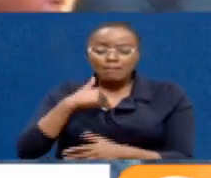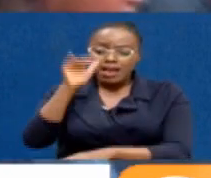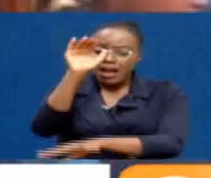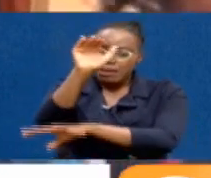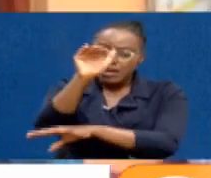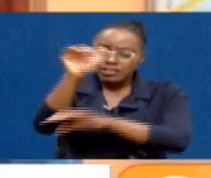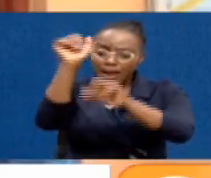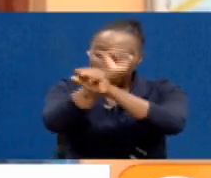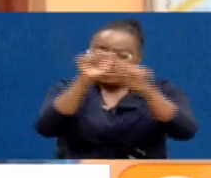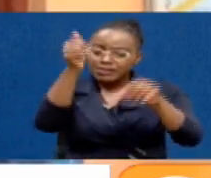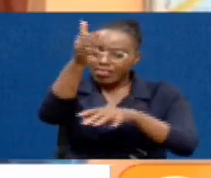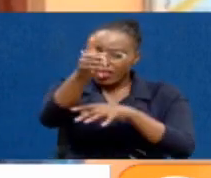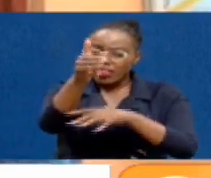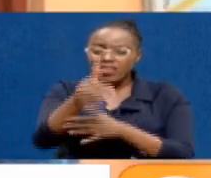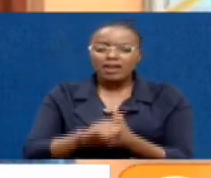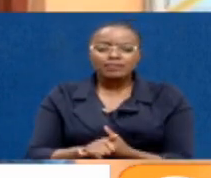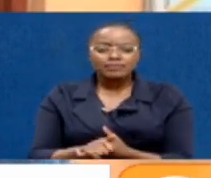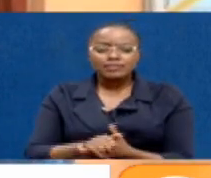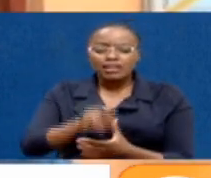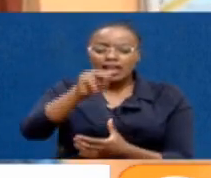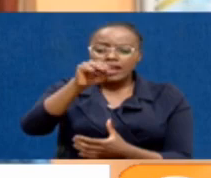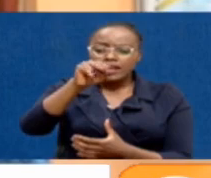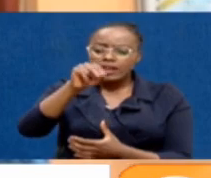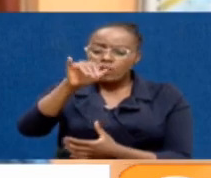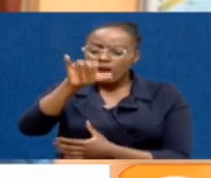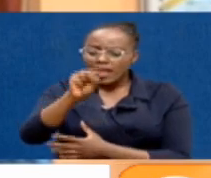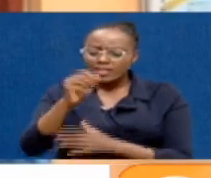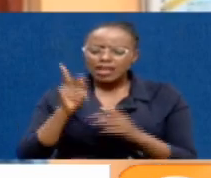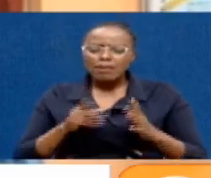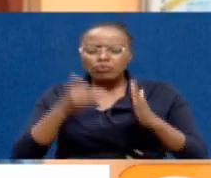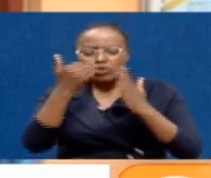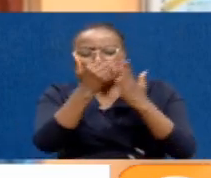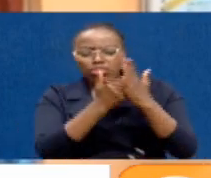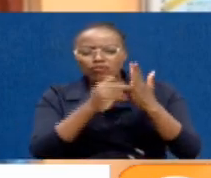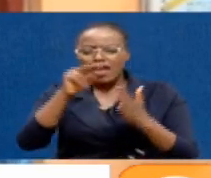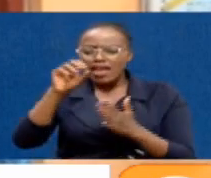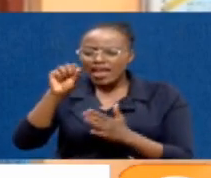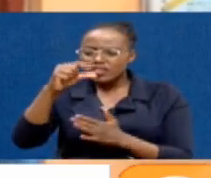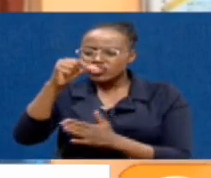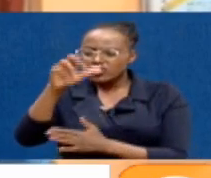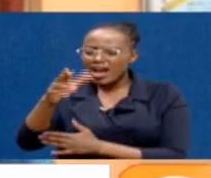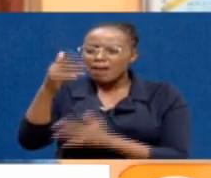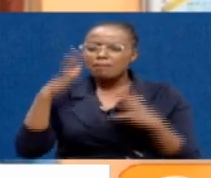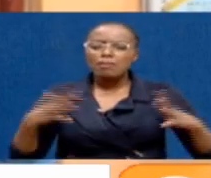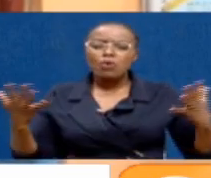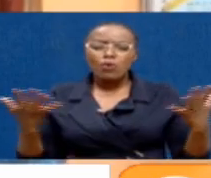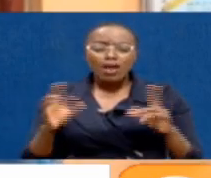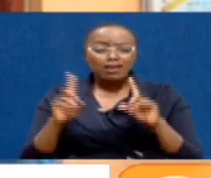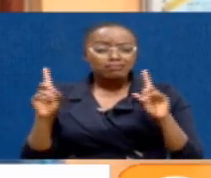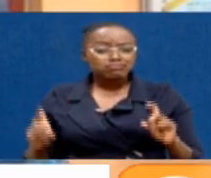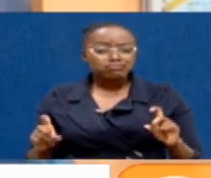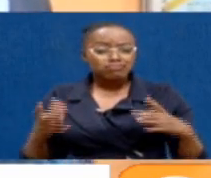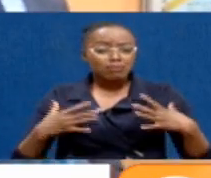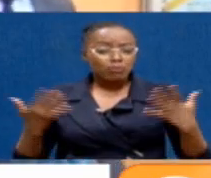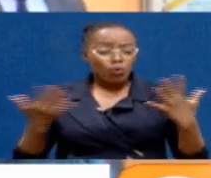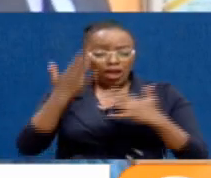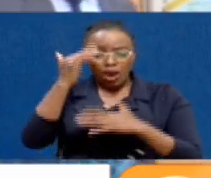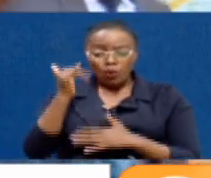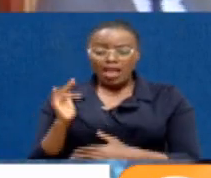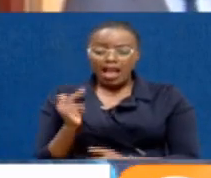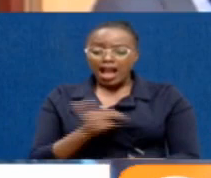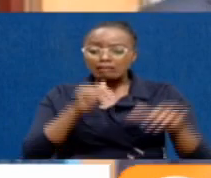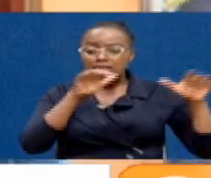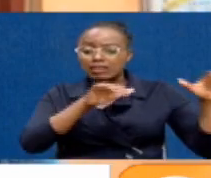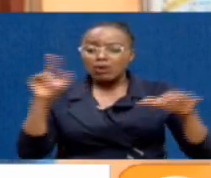naomba President Penya, this year NYS, hao watu wagejaa SGR, hao watu wako wapi? Hao watu wako wapi? Sisi